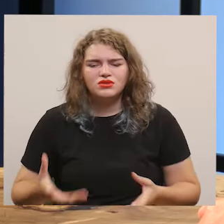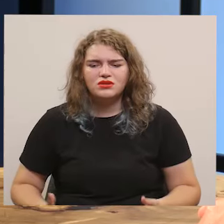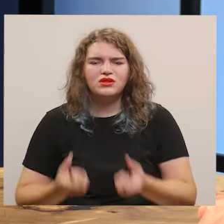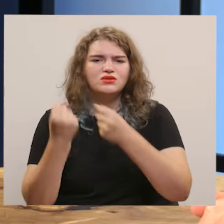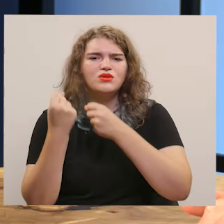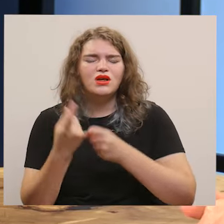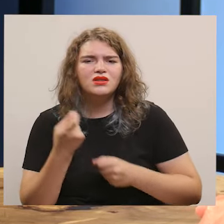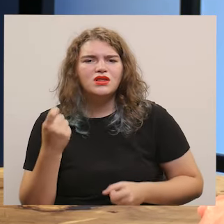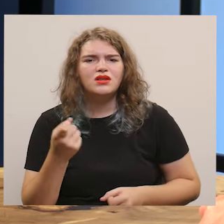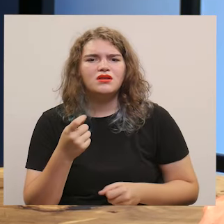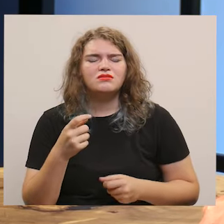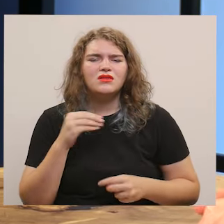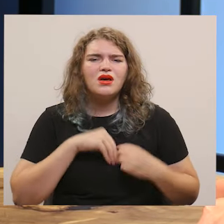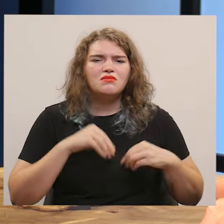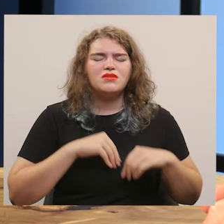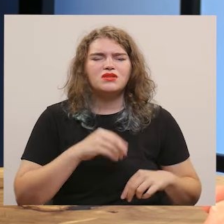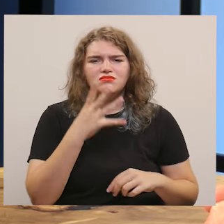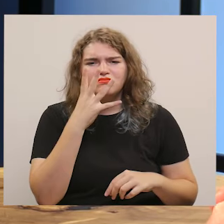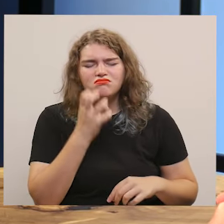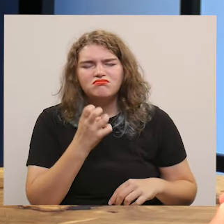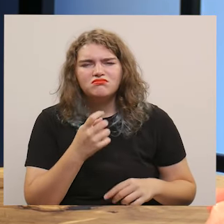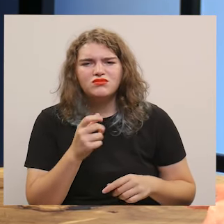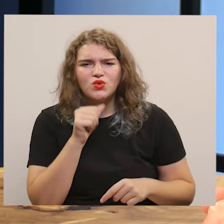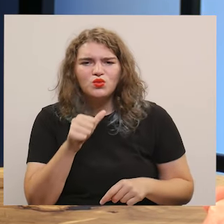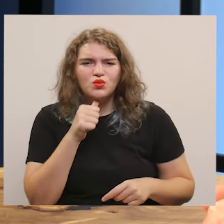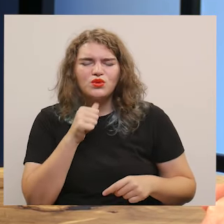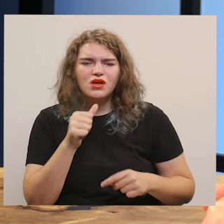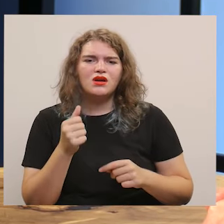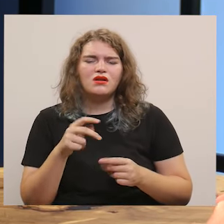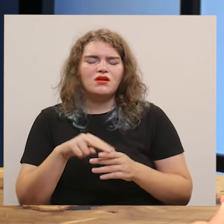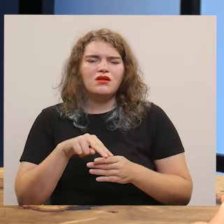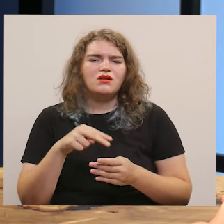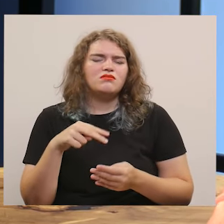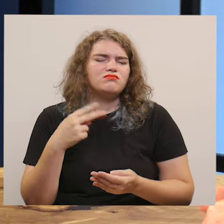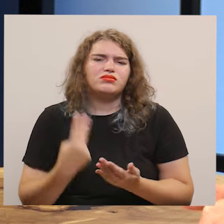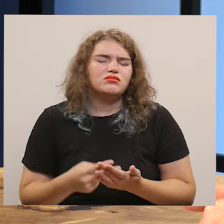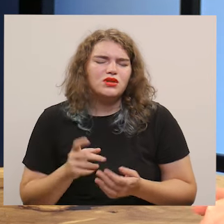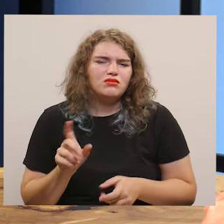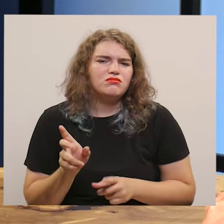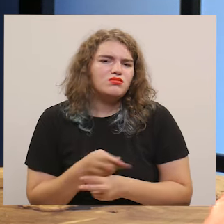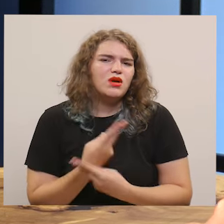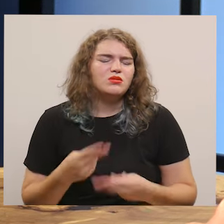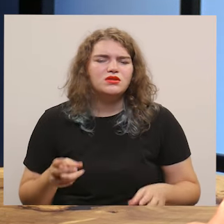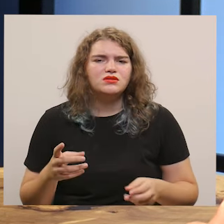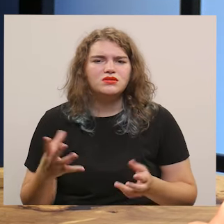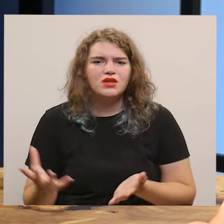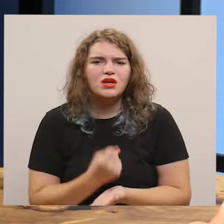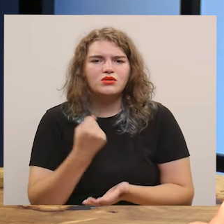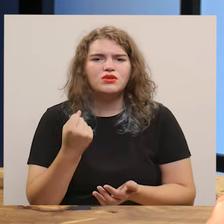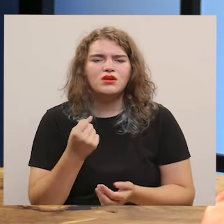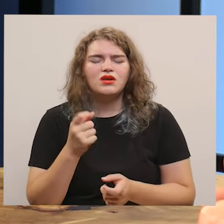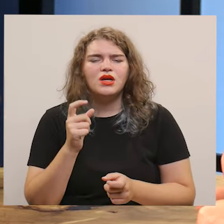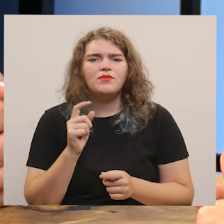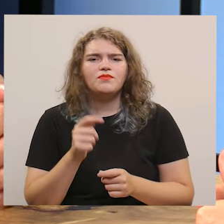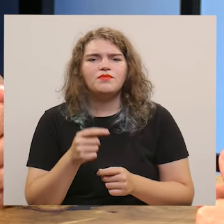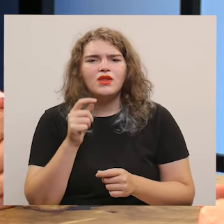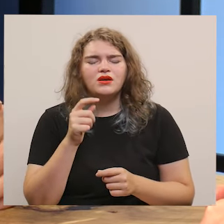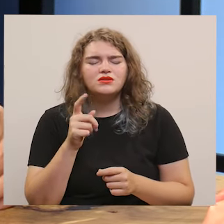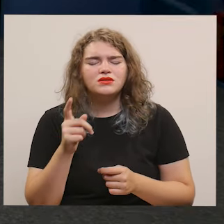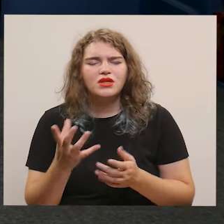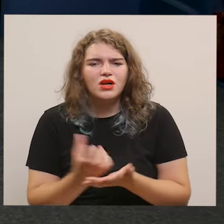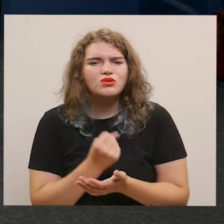depresie, din durerea aceea care te-a pus la pământ și să facă din tine, în loc de om problemă, om